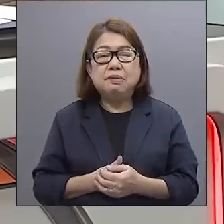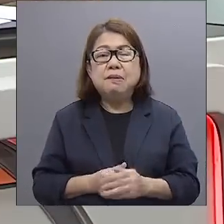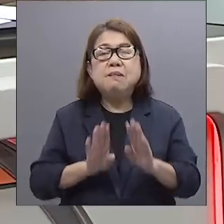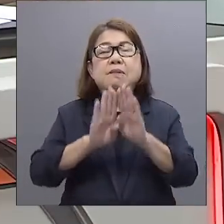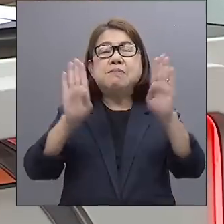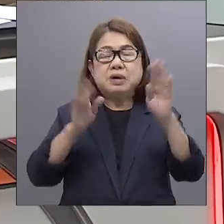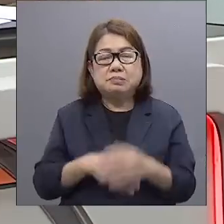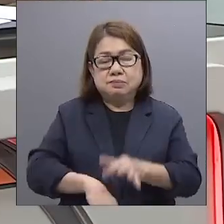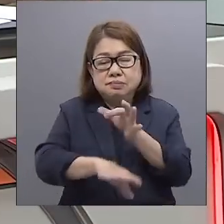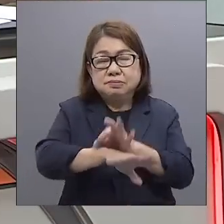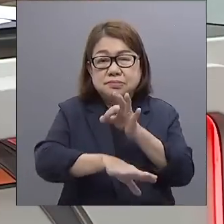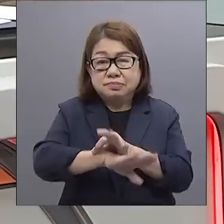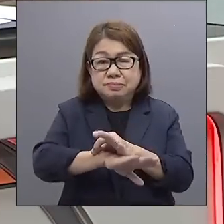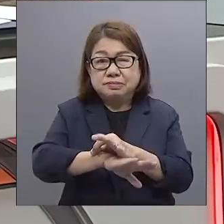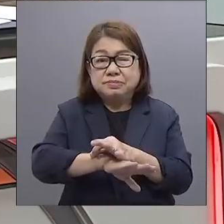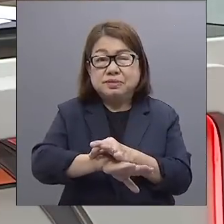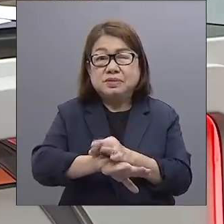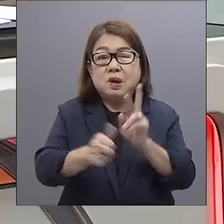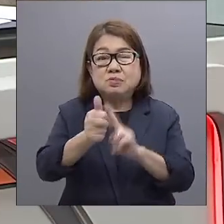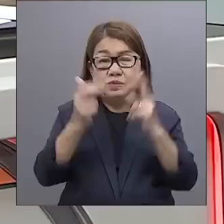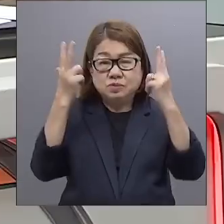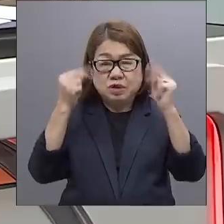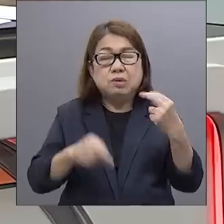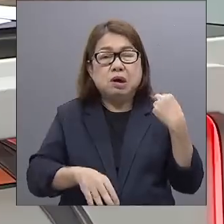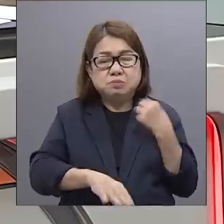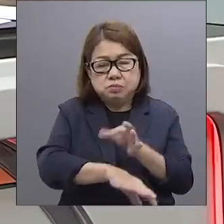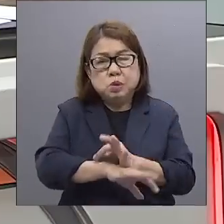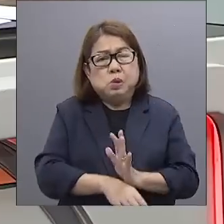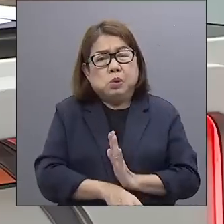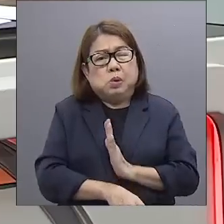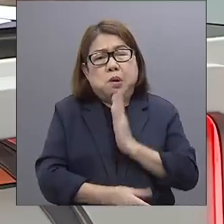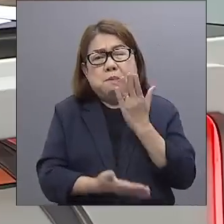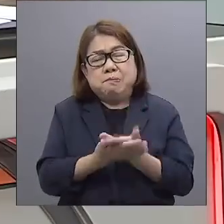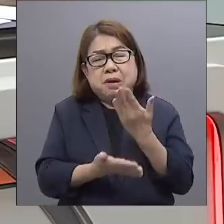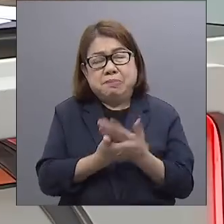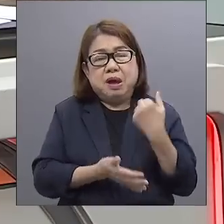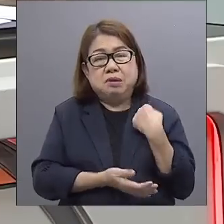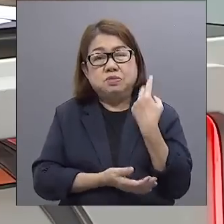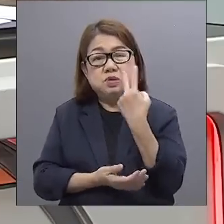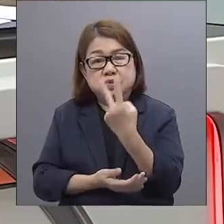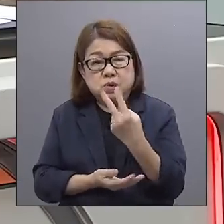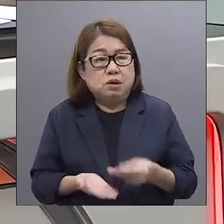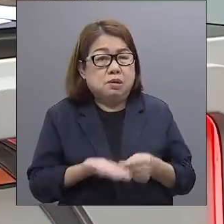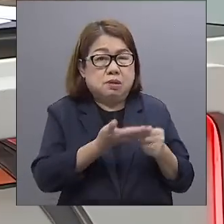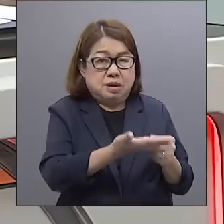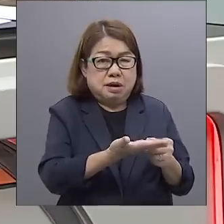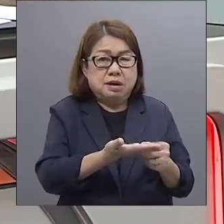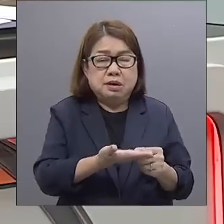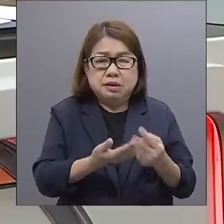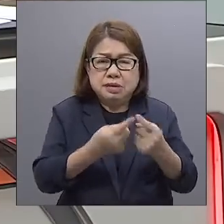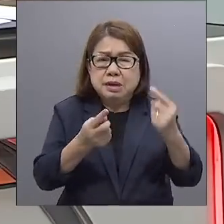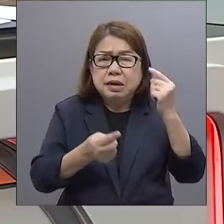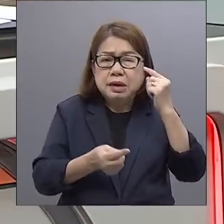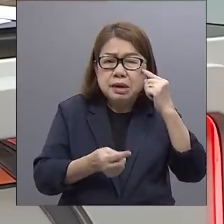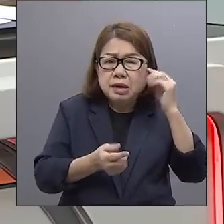ประวิตรวงษ์สุวรรณครอบครองนาฬิกาหรู 2รายการให้กับนายวีระสมความคิดโดยที่ไม่ได้เปิดเผยถึงความคิดเห็นของ